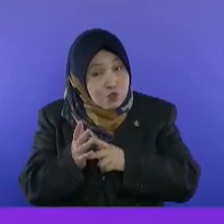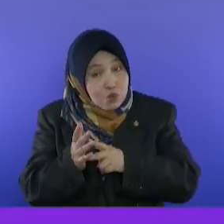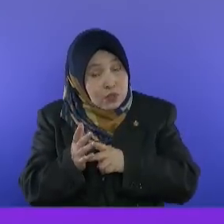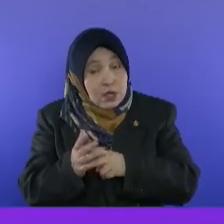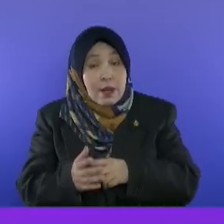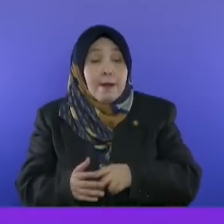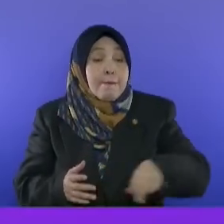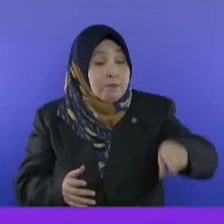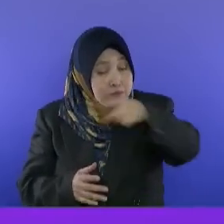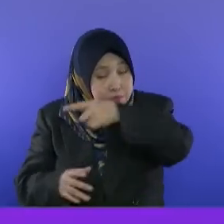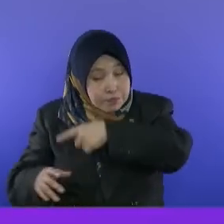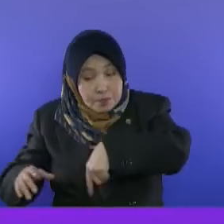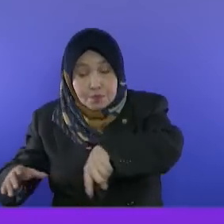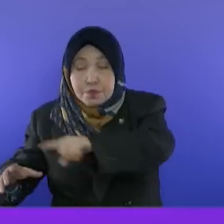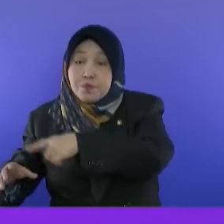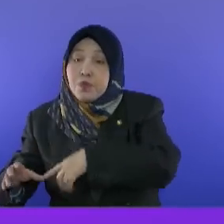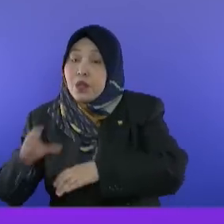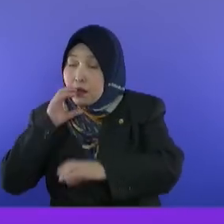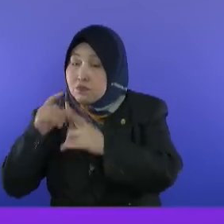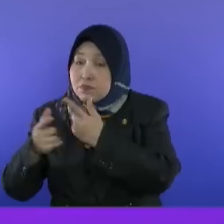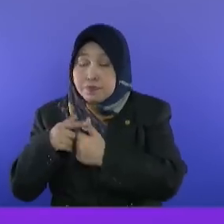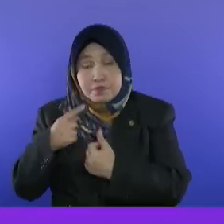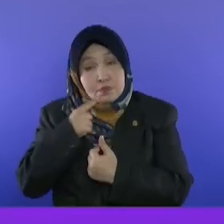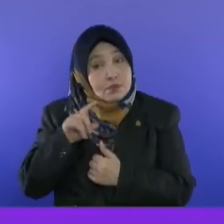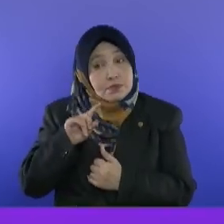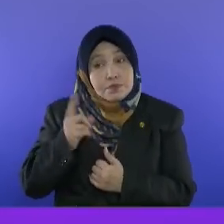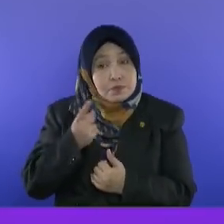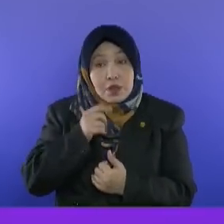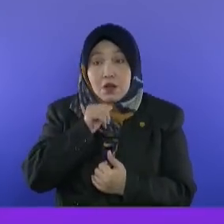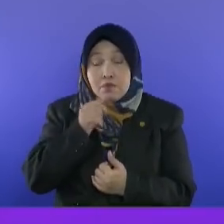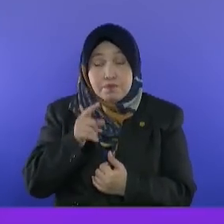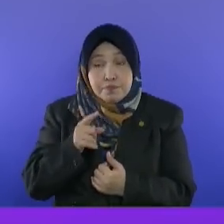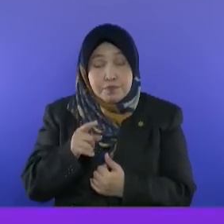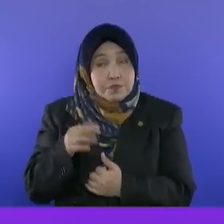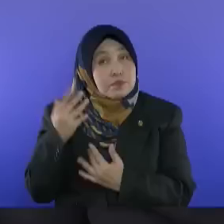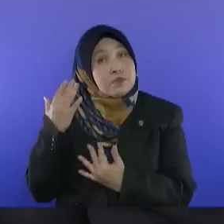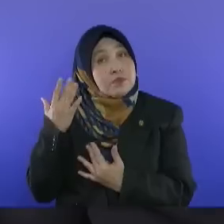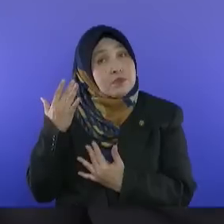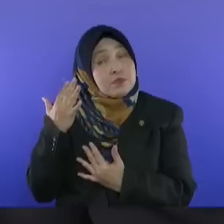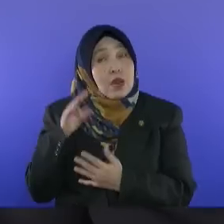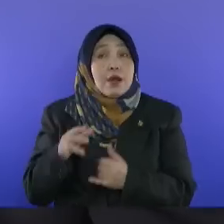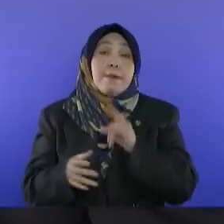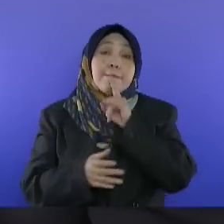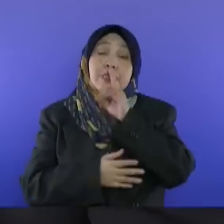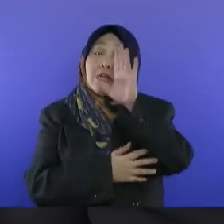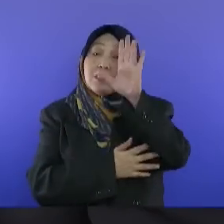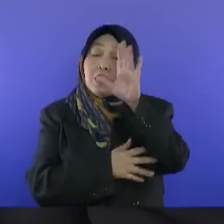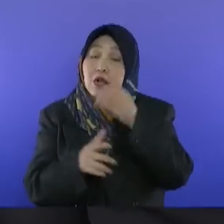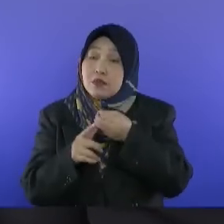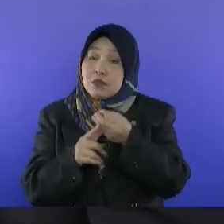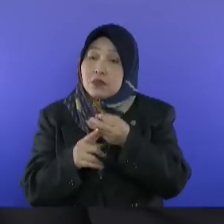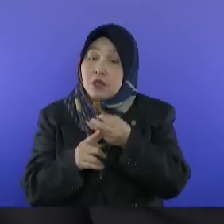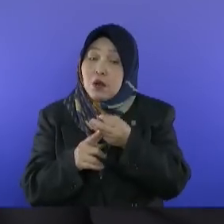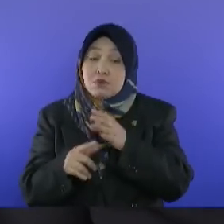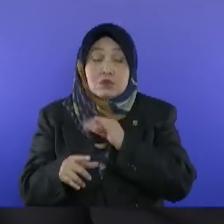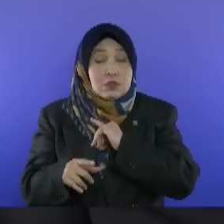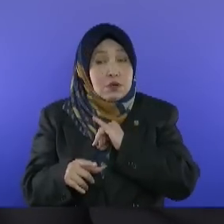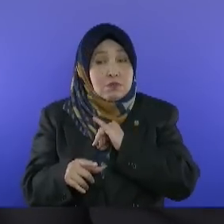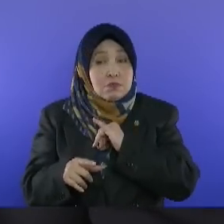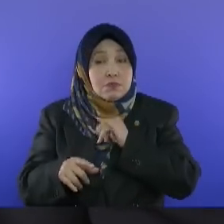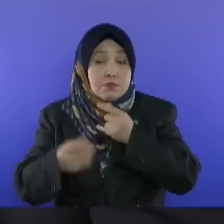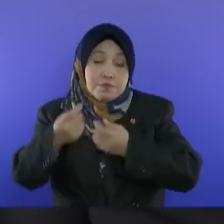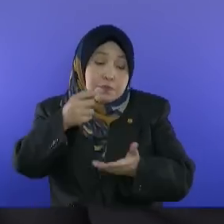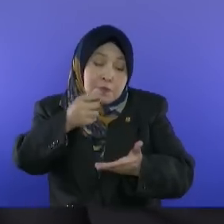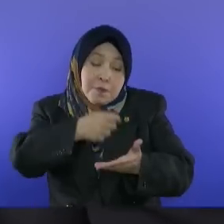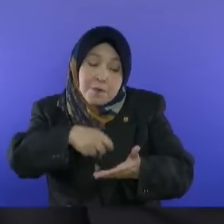mereka ini bercakap dari mulut bukan sekadar bukan menunggu karena ada perjanjian ataupun kalau saya tanda